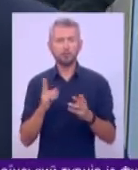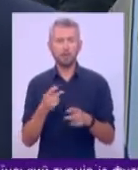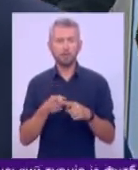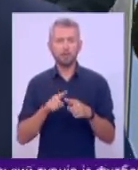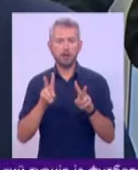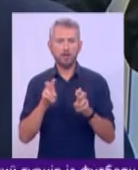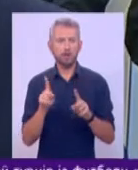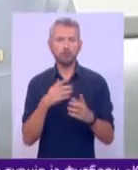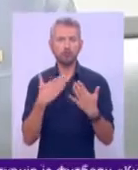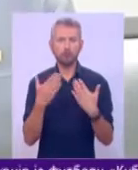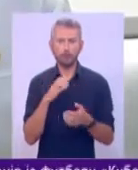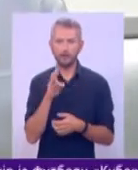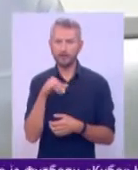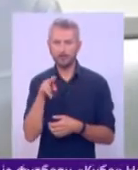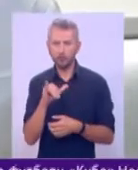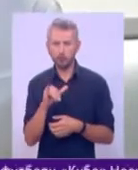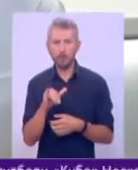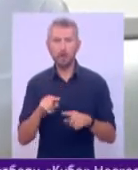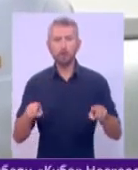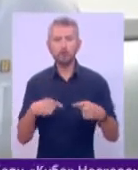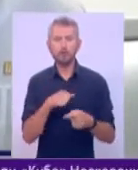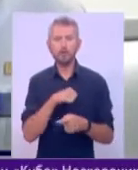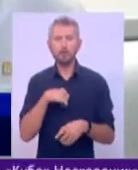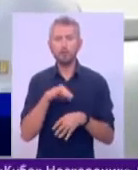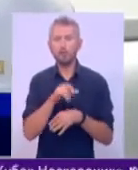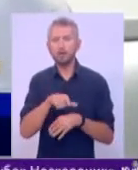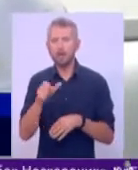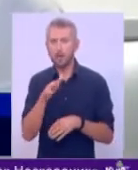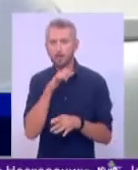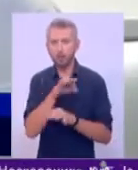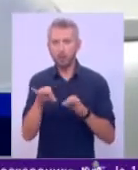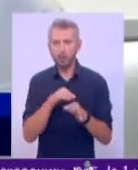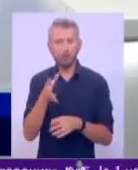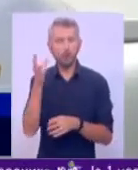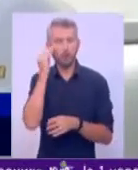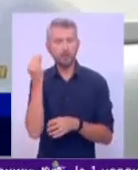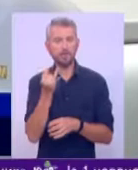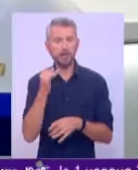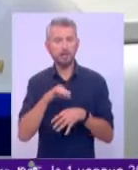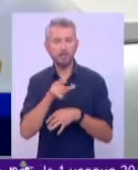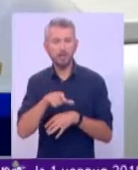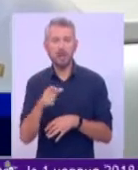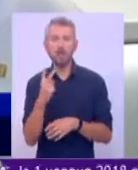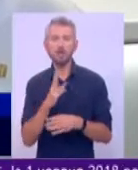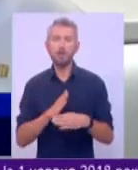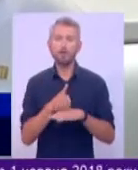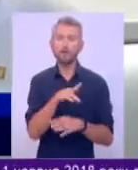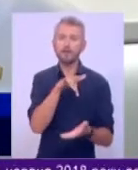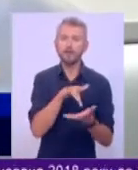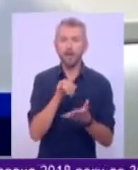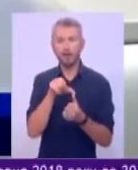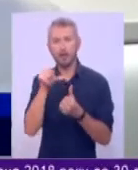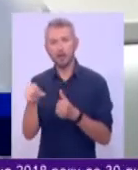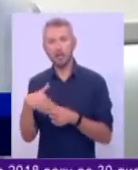що стосується СНІДу. Создано самими пацієнтами при проєктуванні, учитуються інтереси пацієнтів. Наприклад, два входи – центральний і